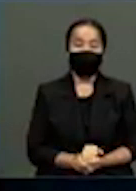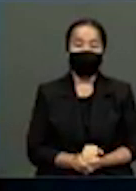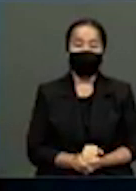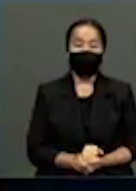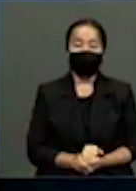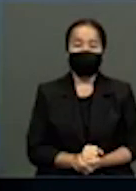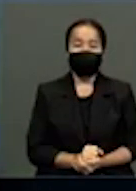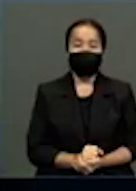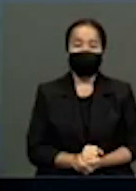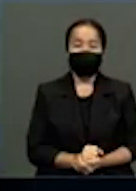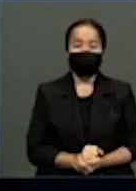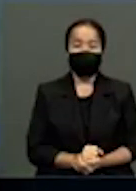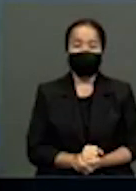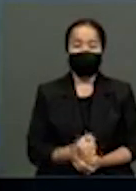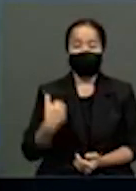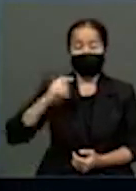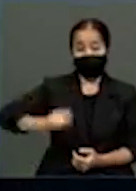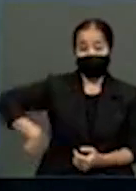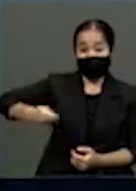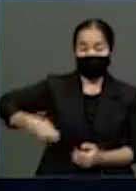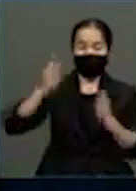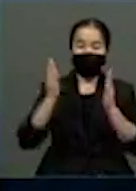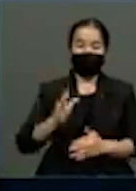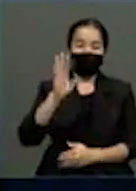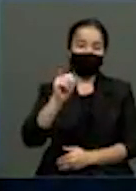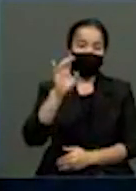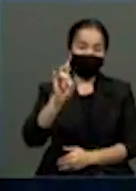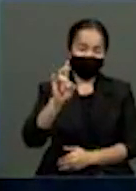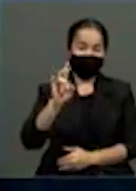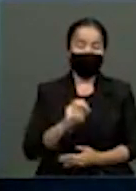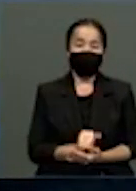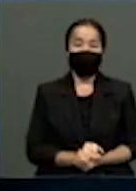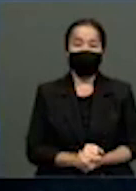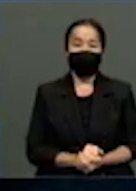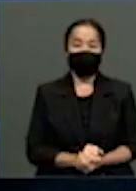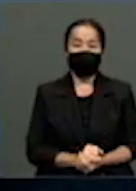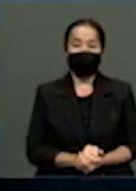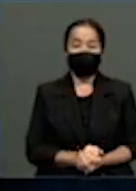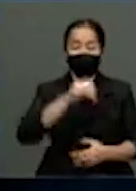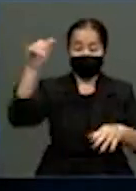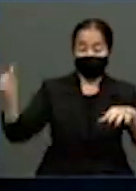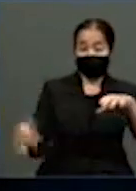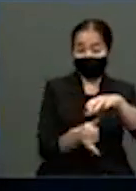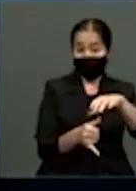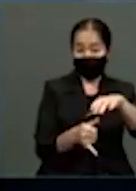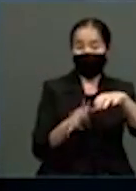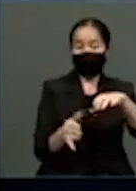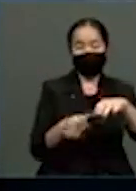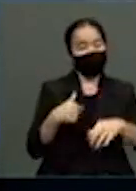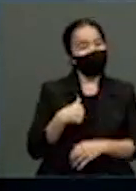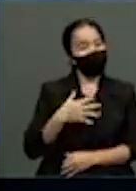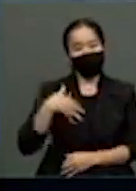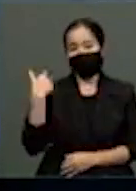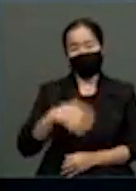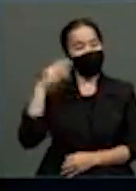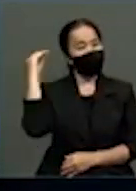ก็ทางกัมพูชาจะเยอะหน่อย47รายผมอ่านตรงนี้ก็ต้อง ไม่สบายใจทุกครั้ง